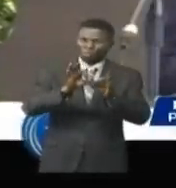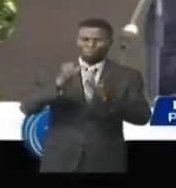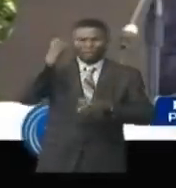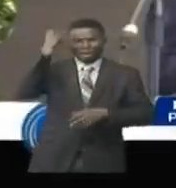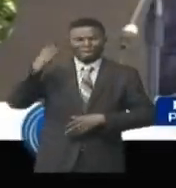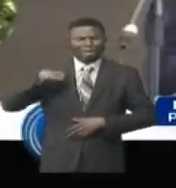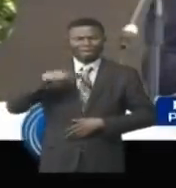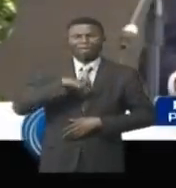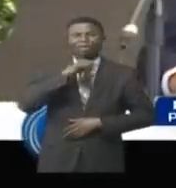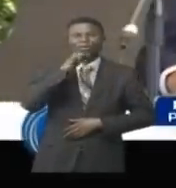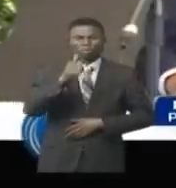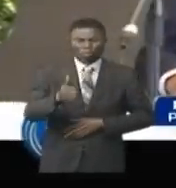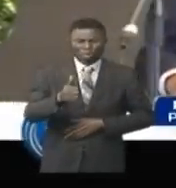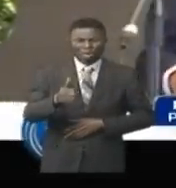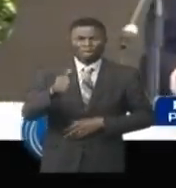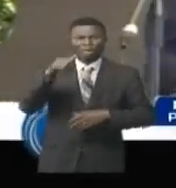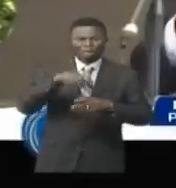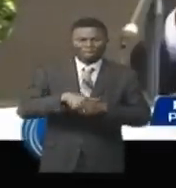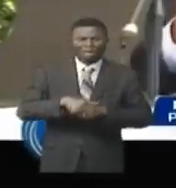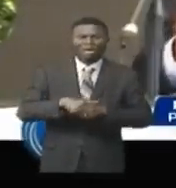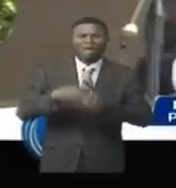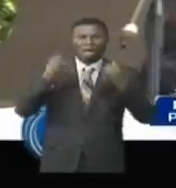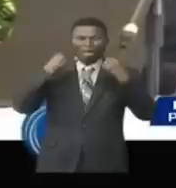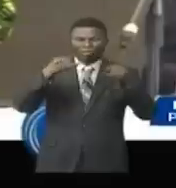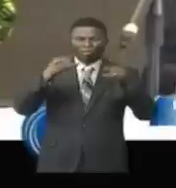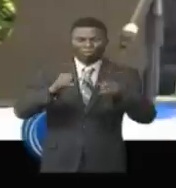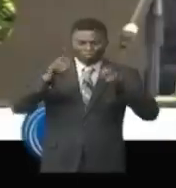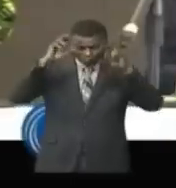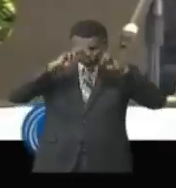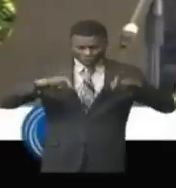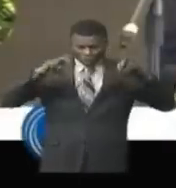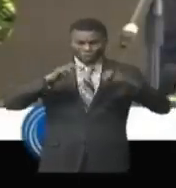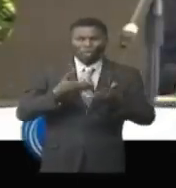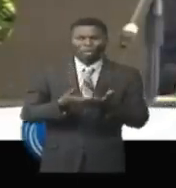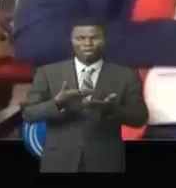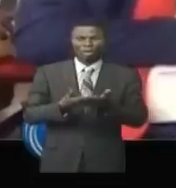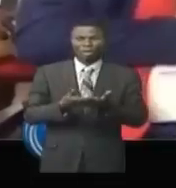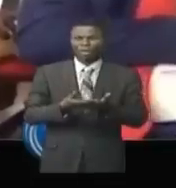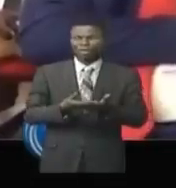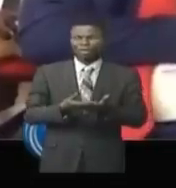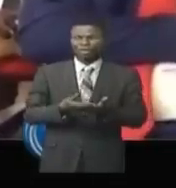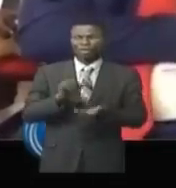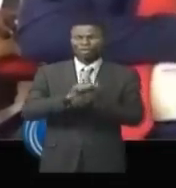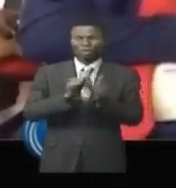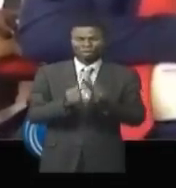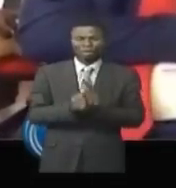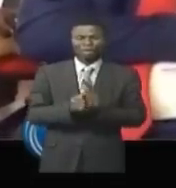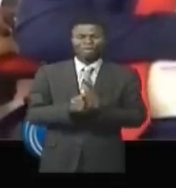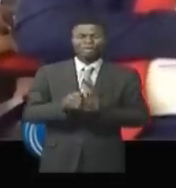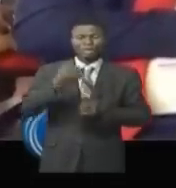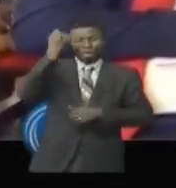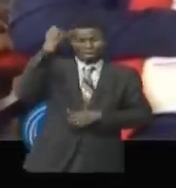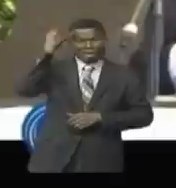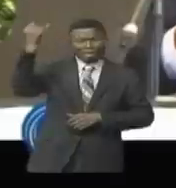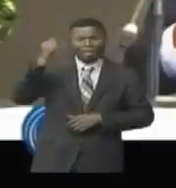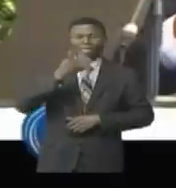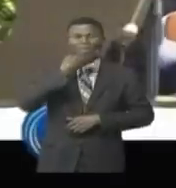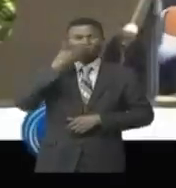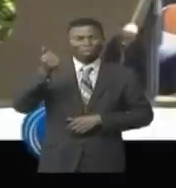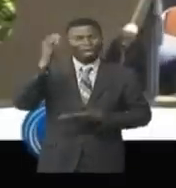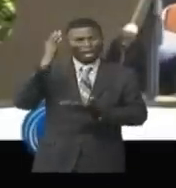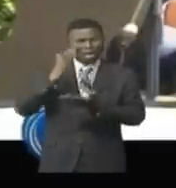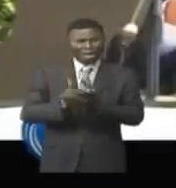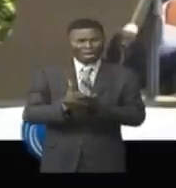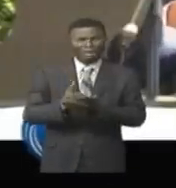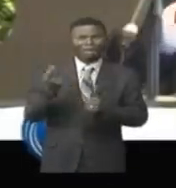désirons véhiculer. Cette recherche d'une nouvelle identité, d'une nouvelle image, il ne peut pas se limiter